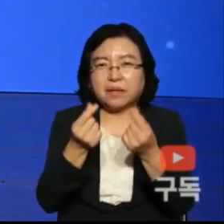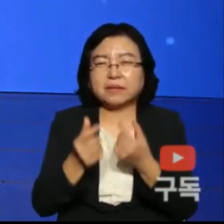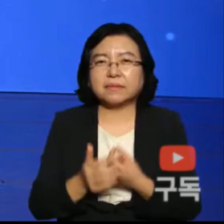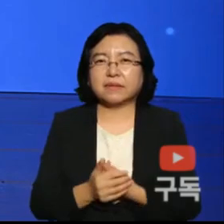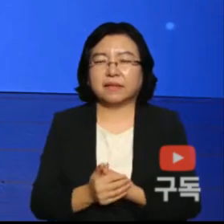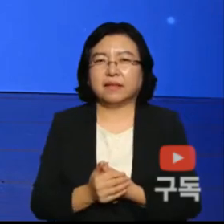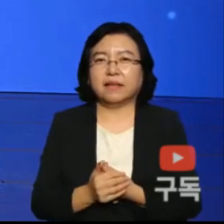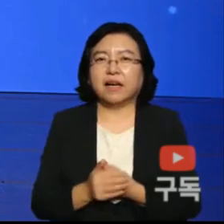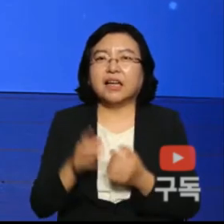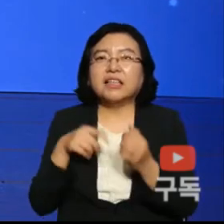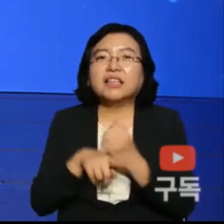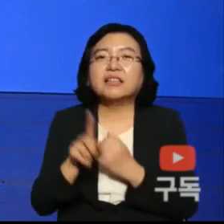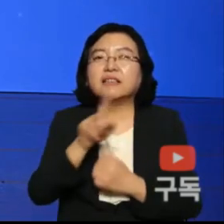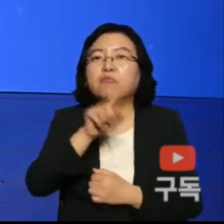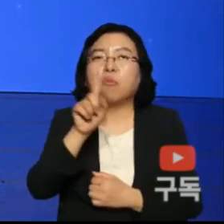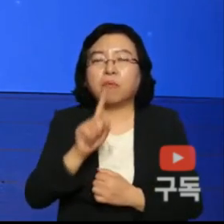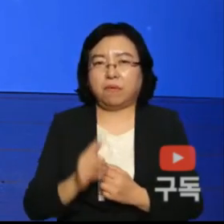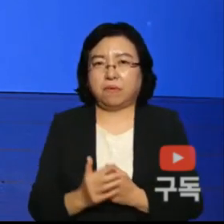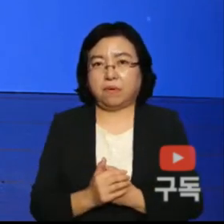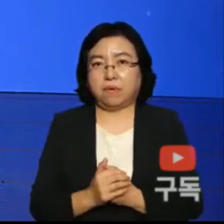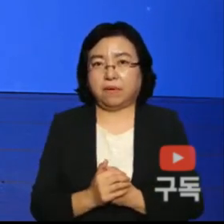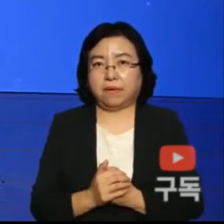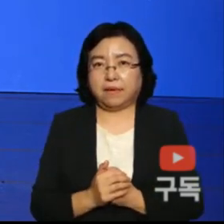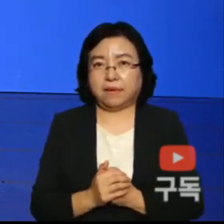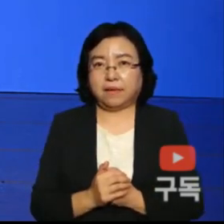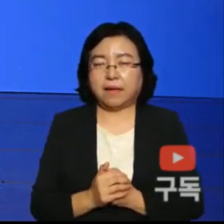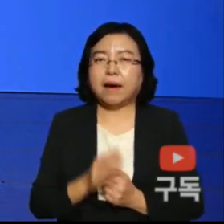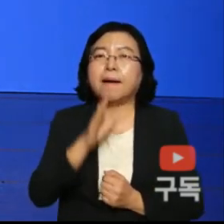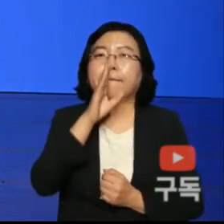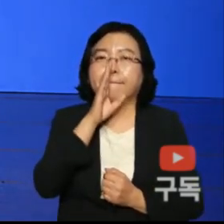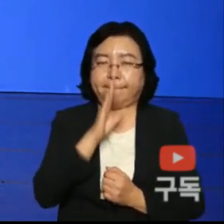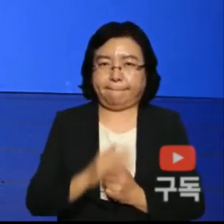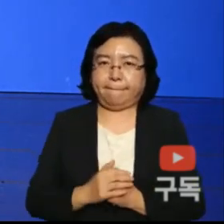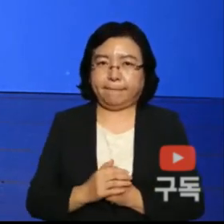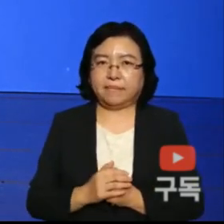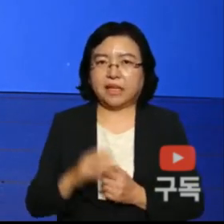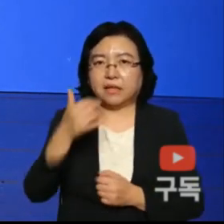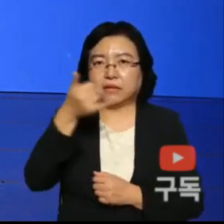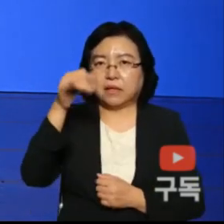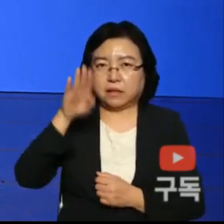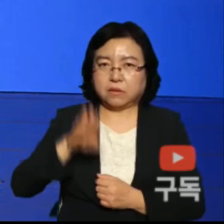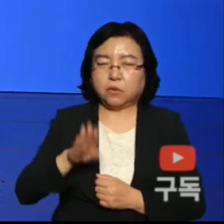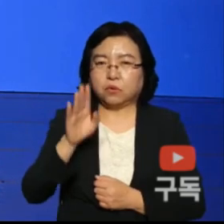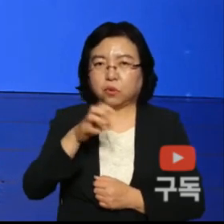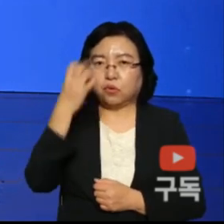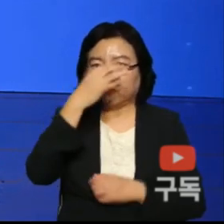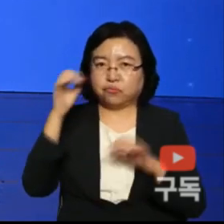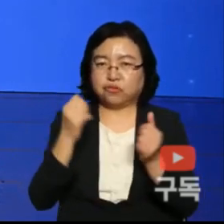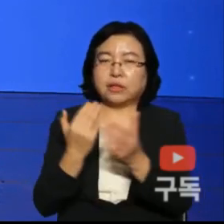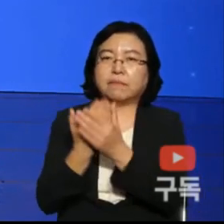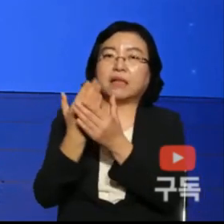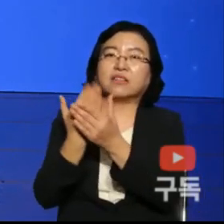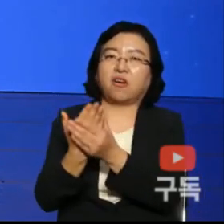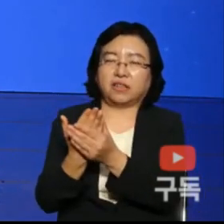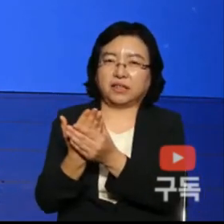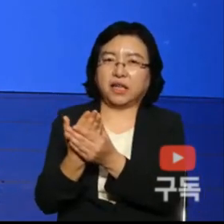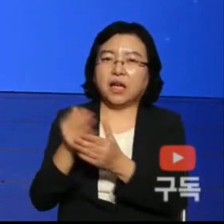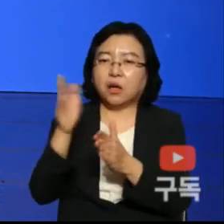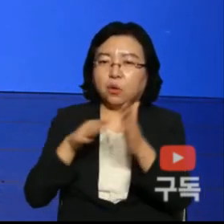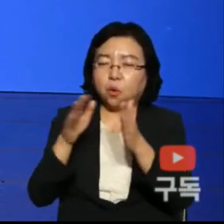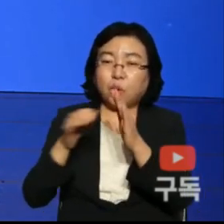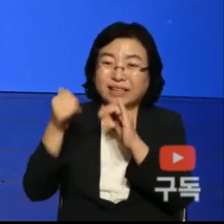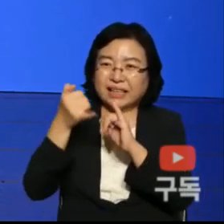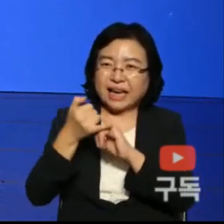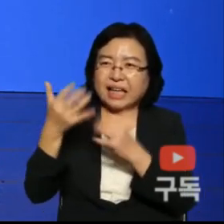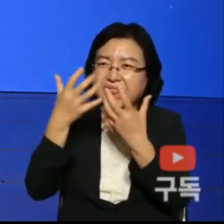이게 뜻하는 바가 뭐겠습니까 바로 3종과 충북 의 발전은 공약의 내용